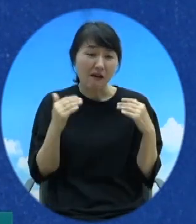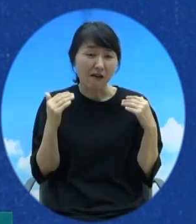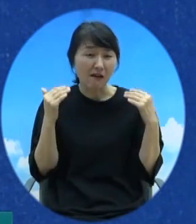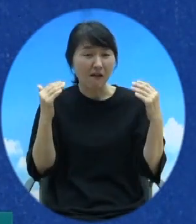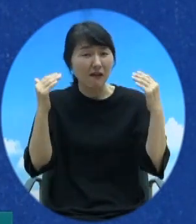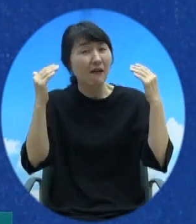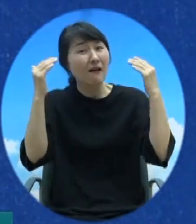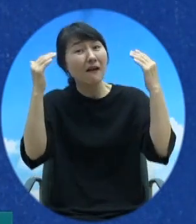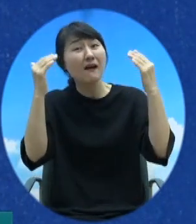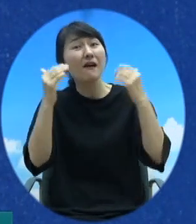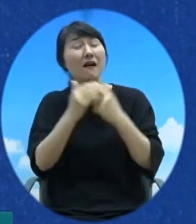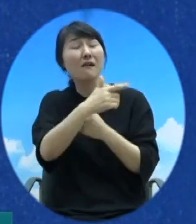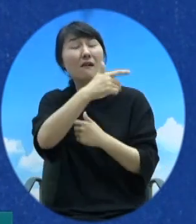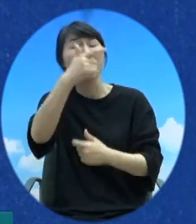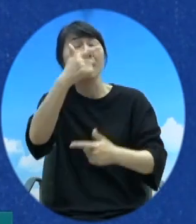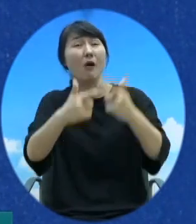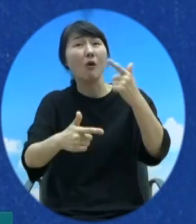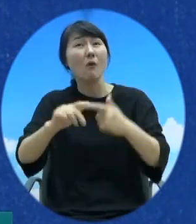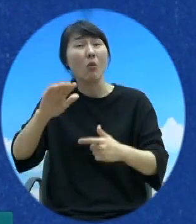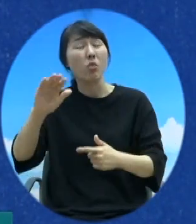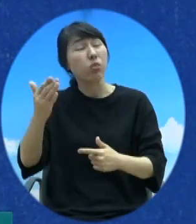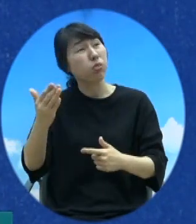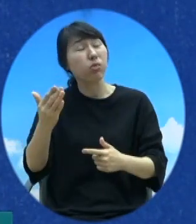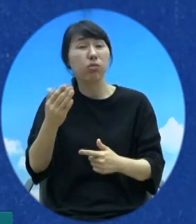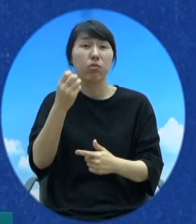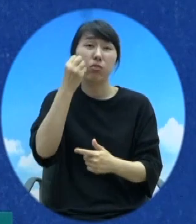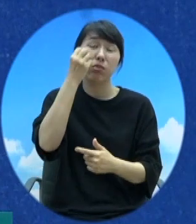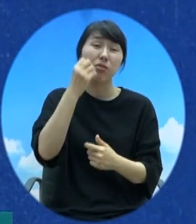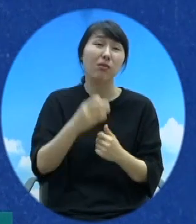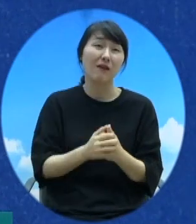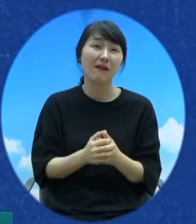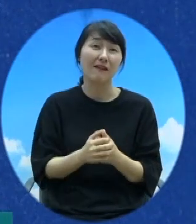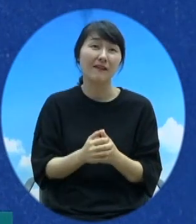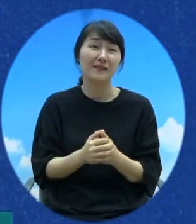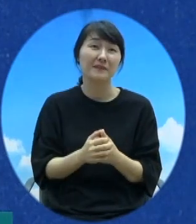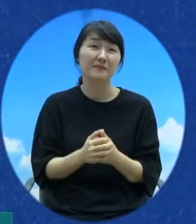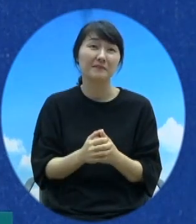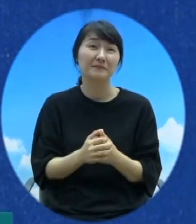자라서 큰 나무가 될까?